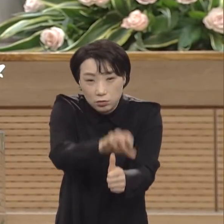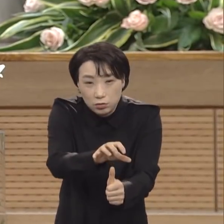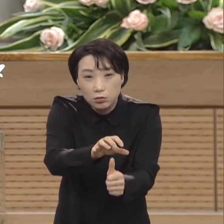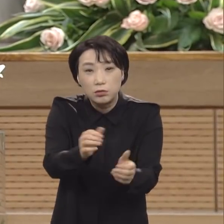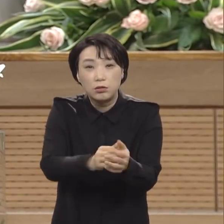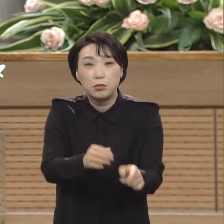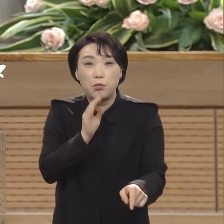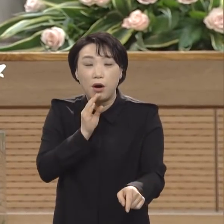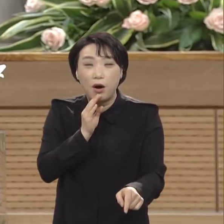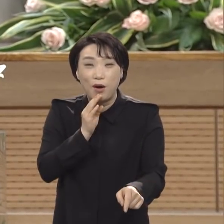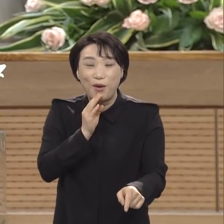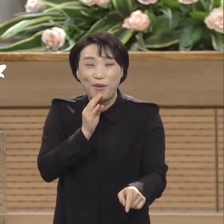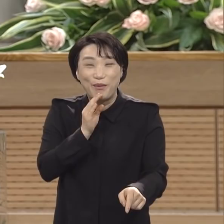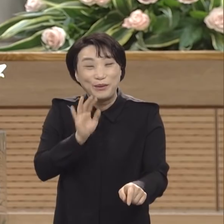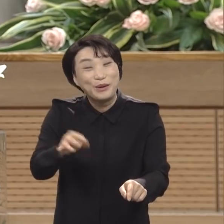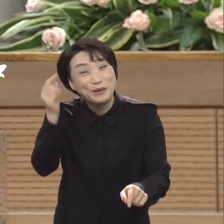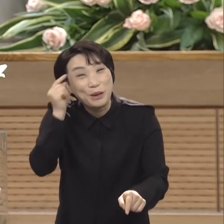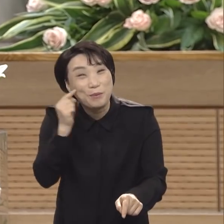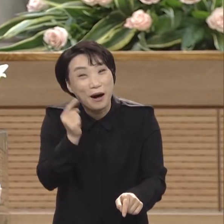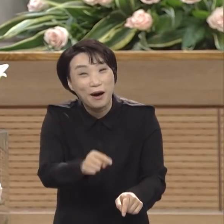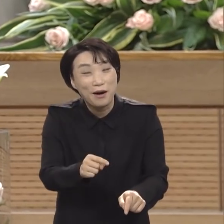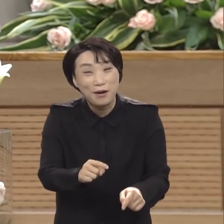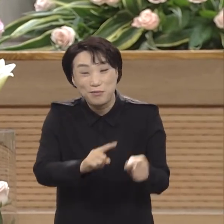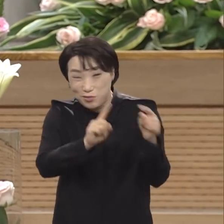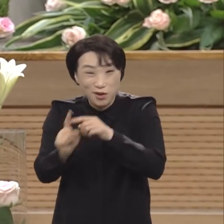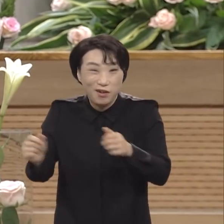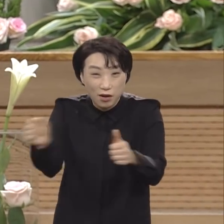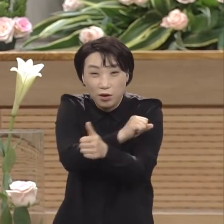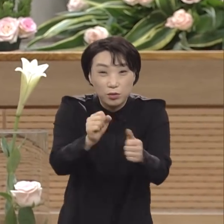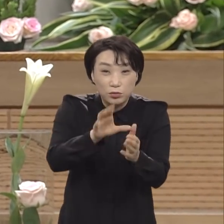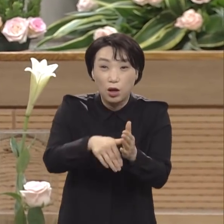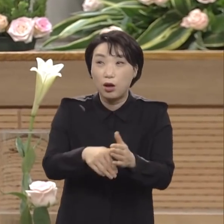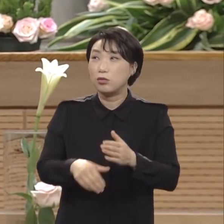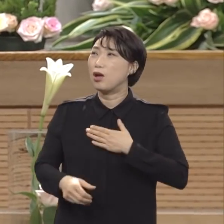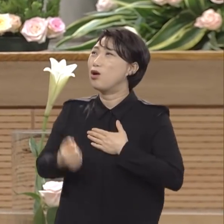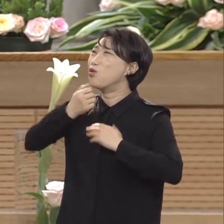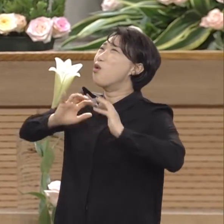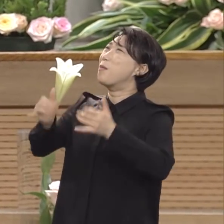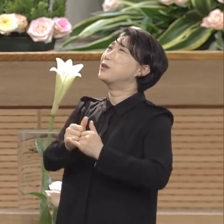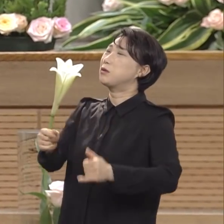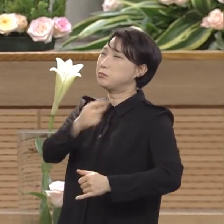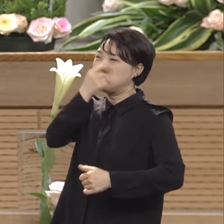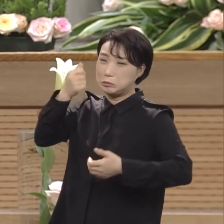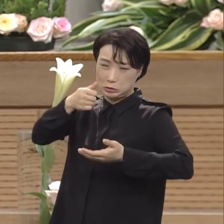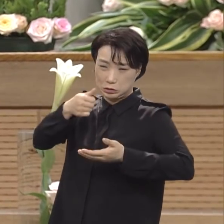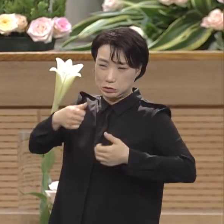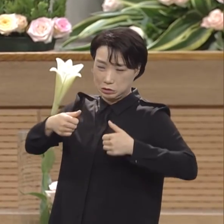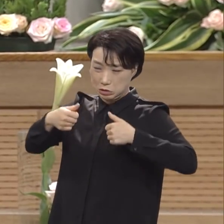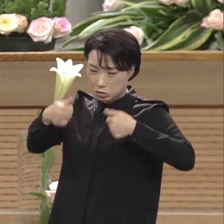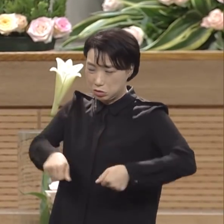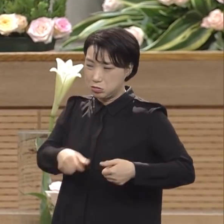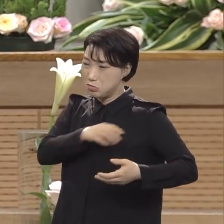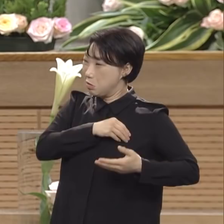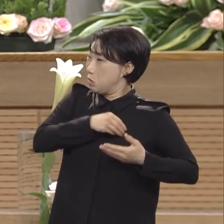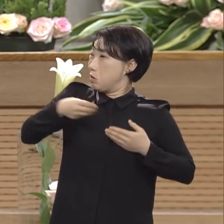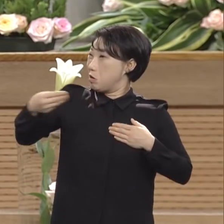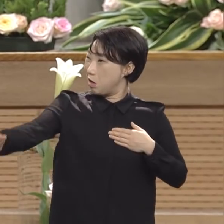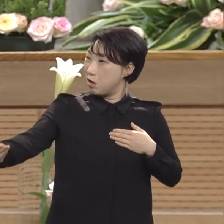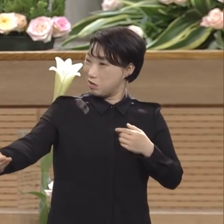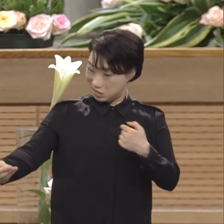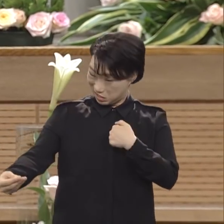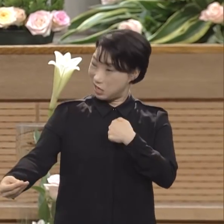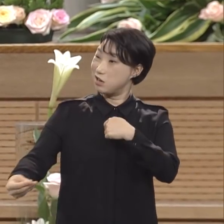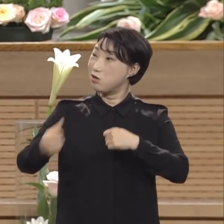가뒀잖아요. 그러면 무조건 두드려 팰 때 노마 시민증 딱 내놓으면서 나 노마 사람이 한마디만